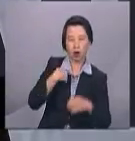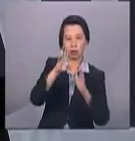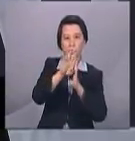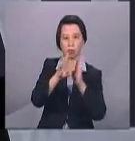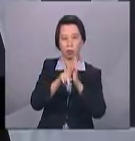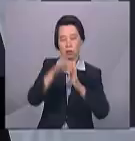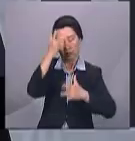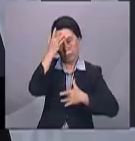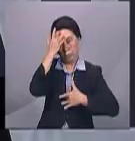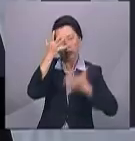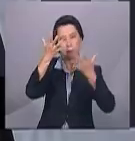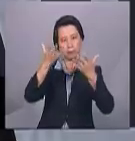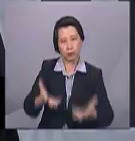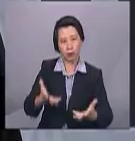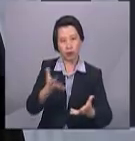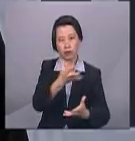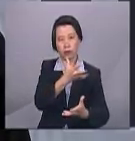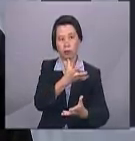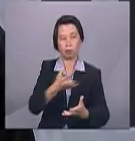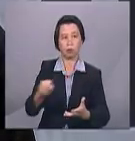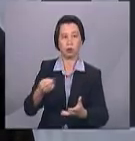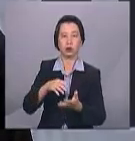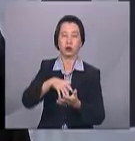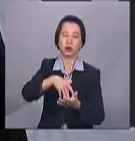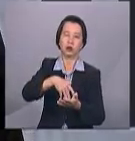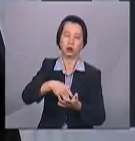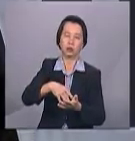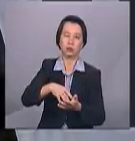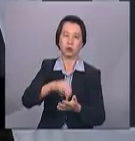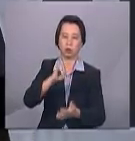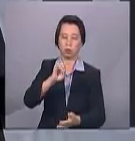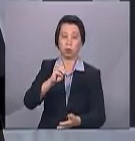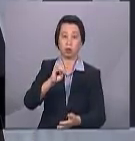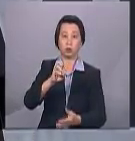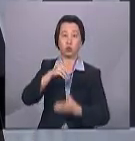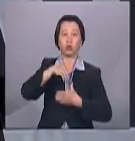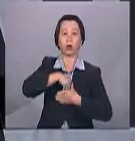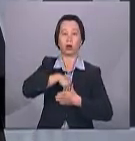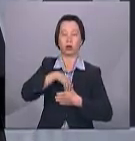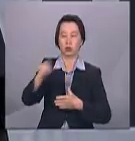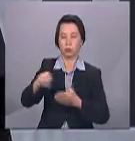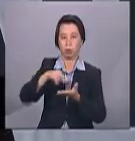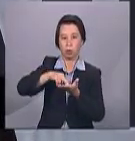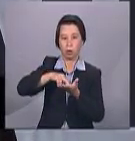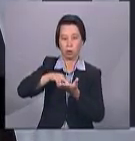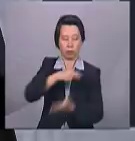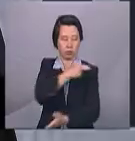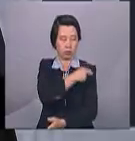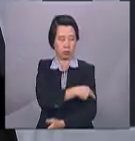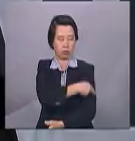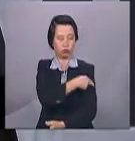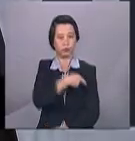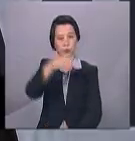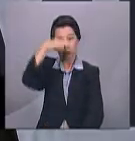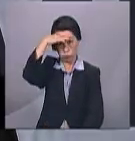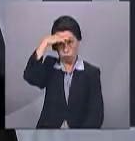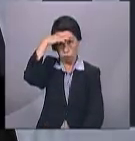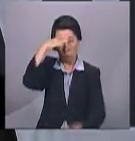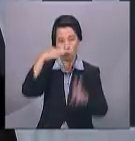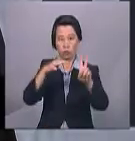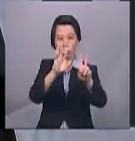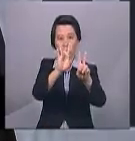penyakit kronik dan rendah imuniti. Beliau telah dirawat di Hospital Sultanah Aminah Johor pada